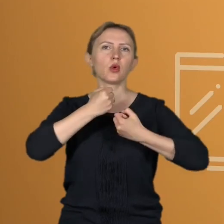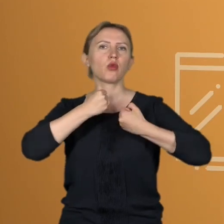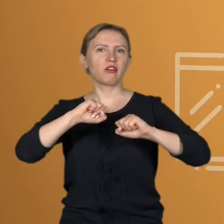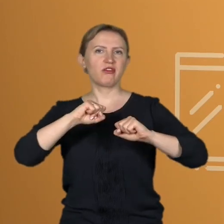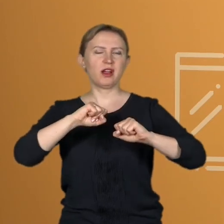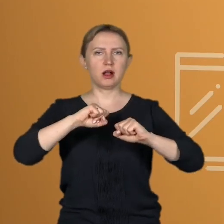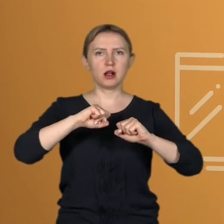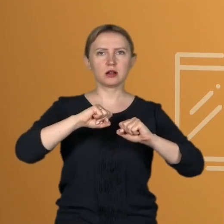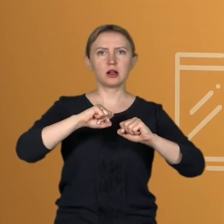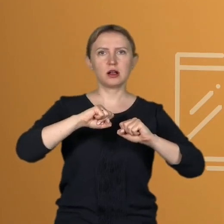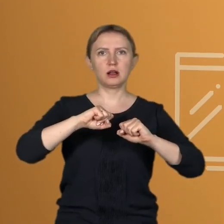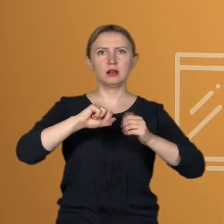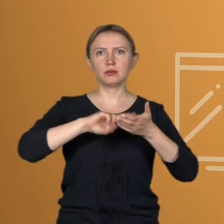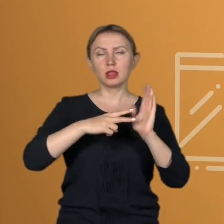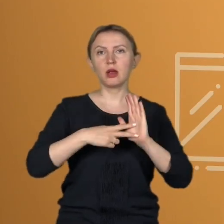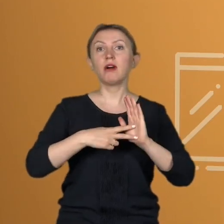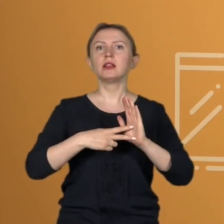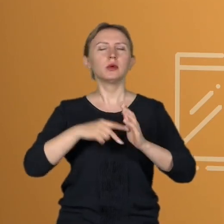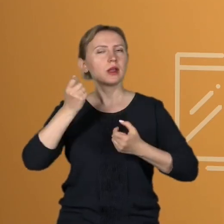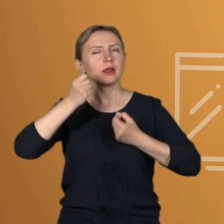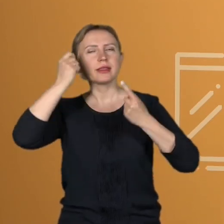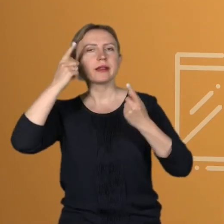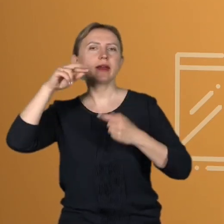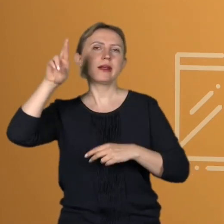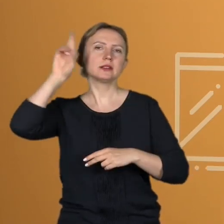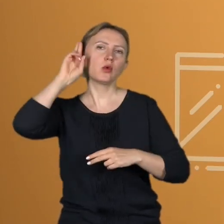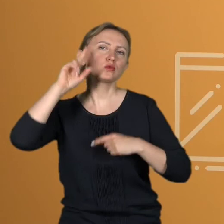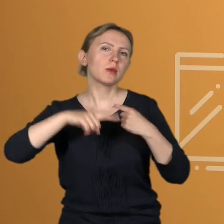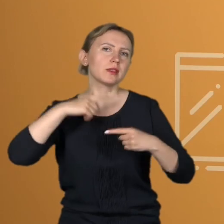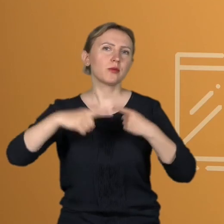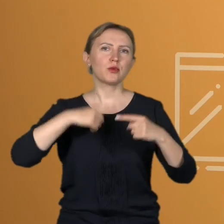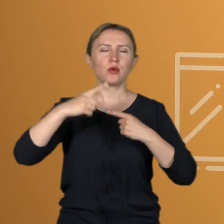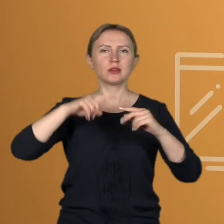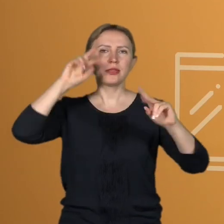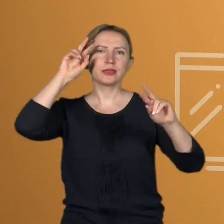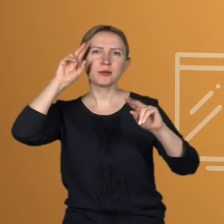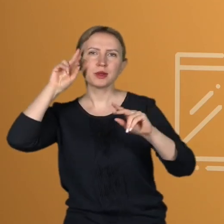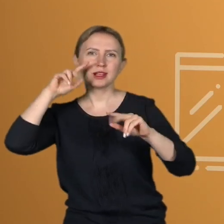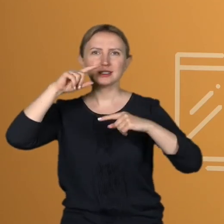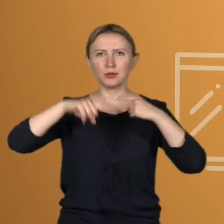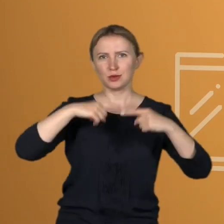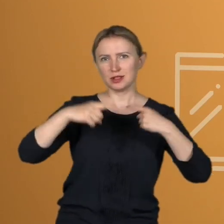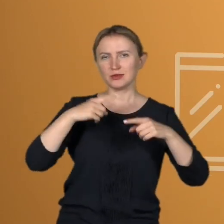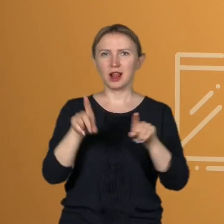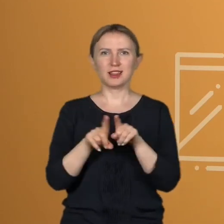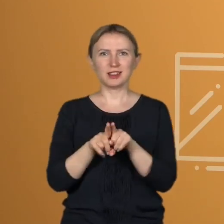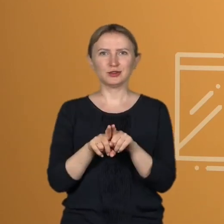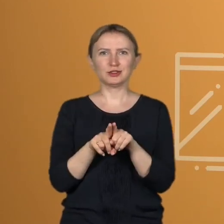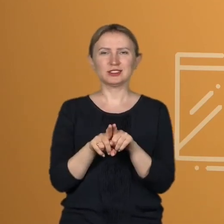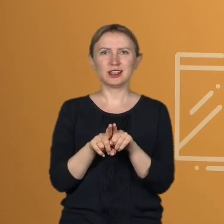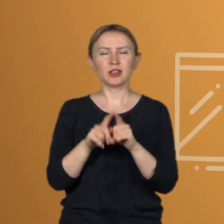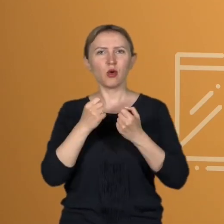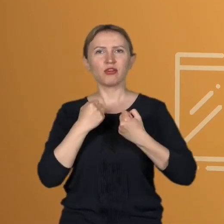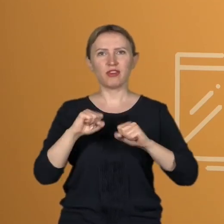odwagą strategiczną, bo z jednej strony inteligencja, rozumienie procesów, interpretacja tych procesów, ale z drugiej strony właśnie też